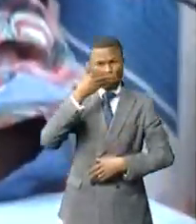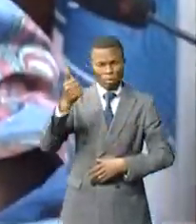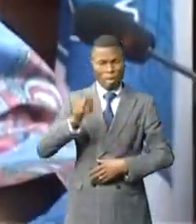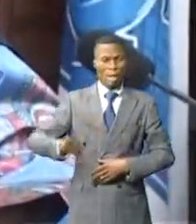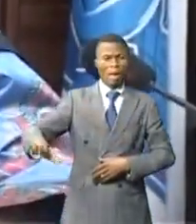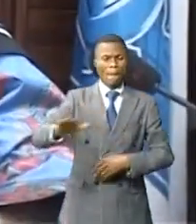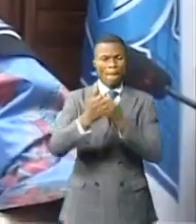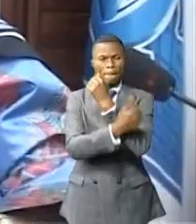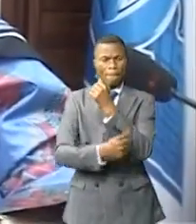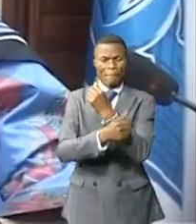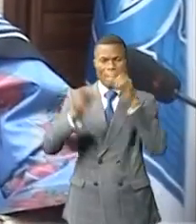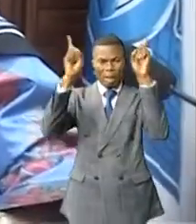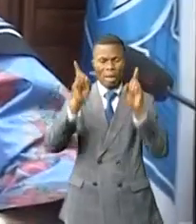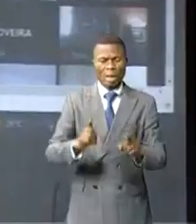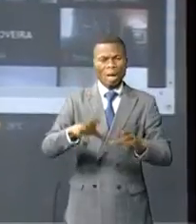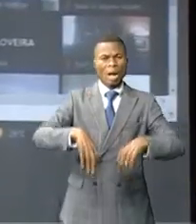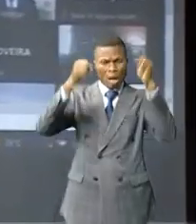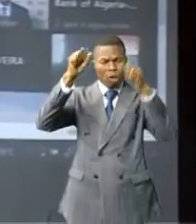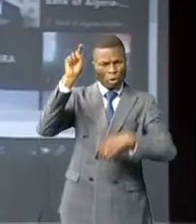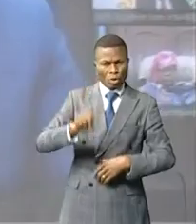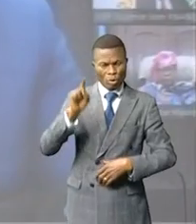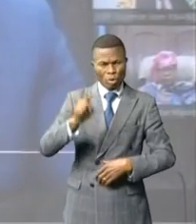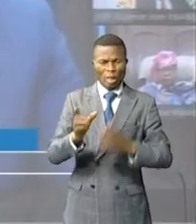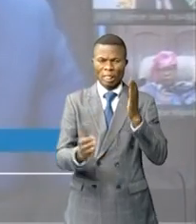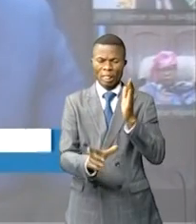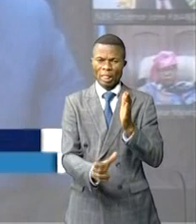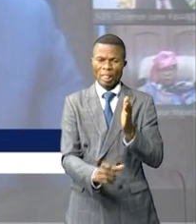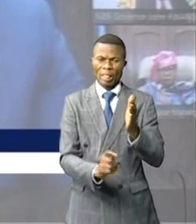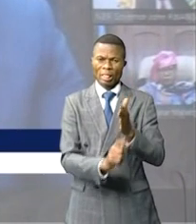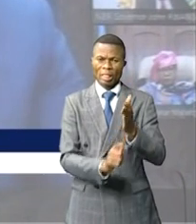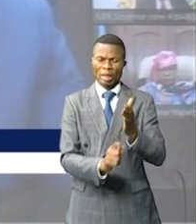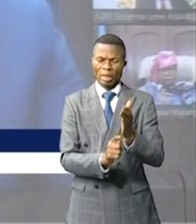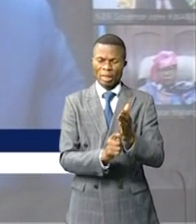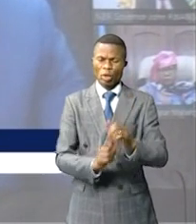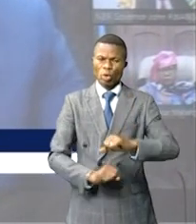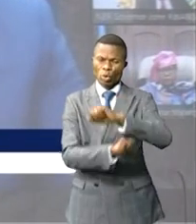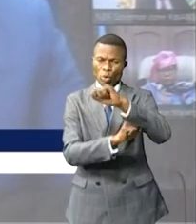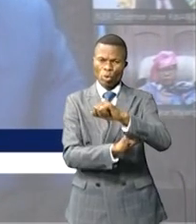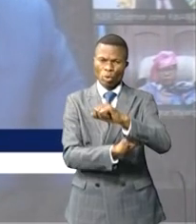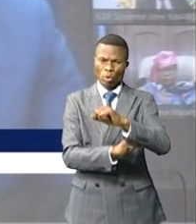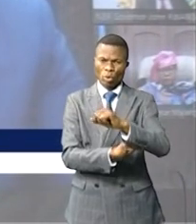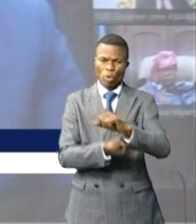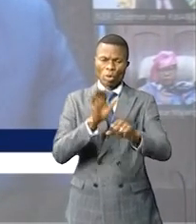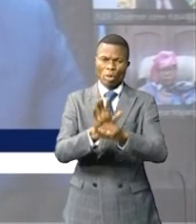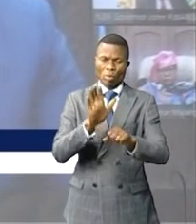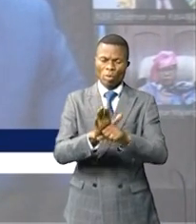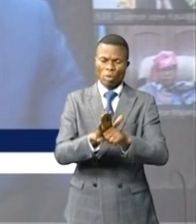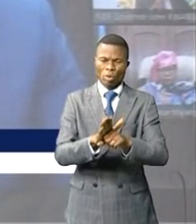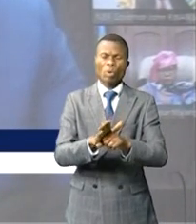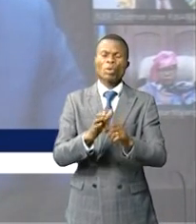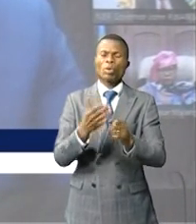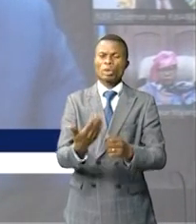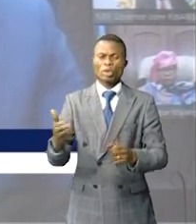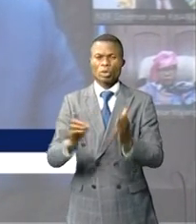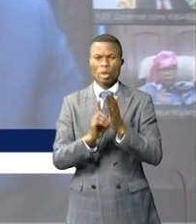africains doivent adopter une stratégie soutenable de financement de leur développement.